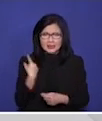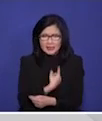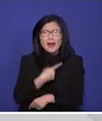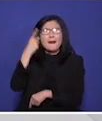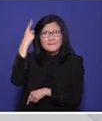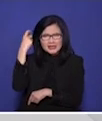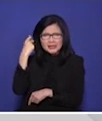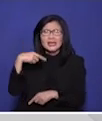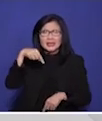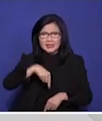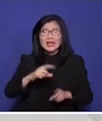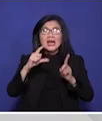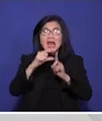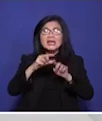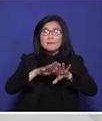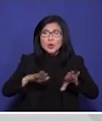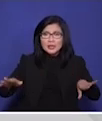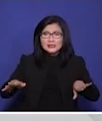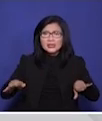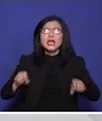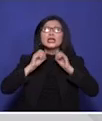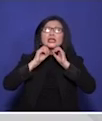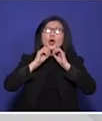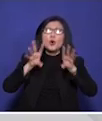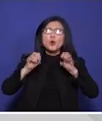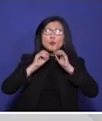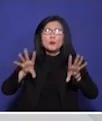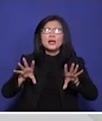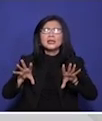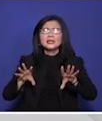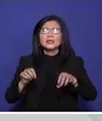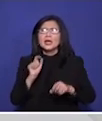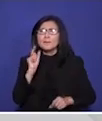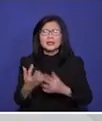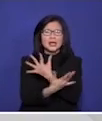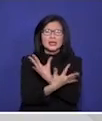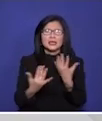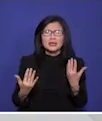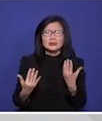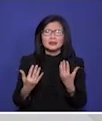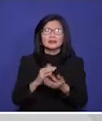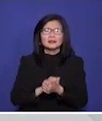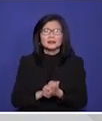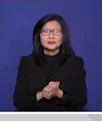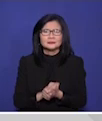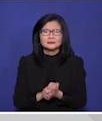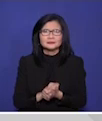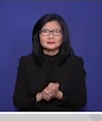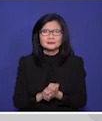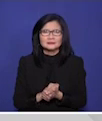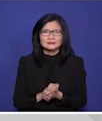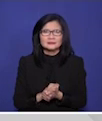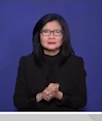Ini kan demokrasi Pak kita umumkan aja ke rakyat kalau rakyat gak mau milih ya enggak akan dipilih kan